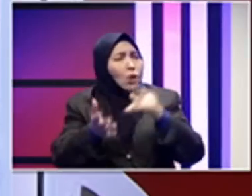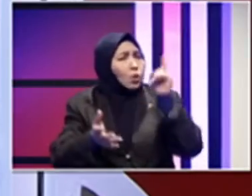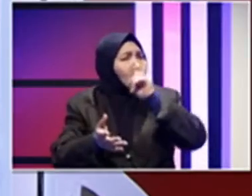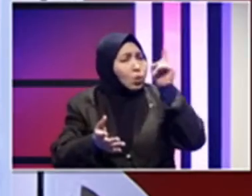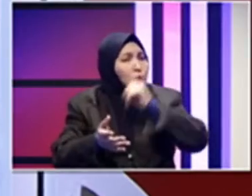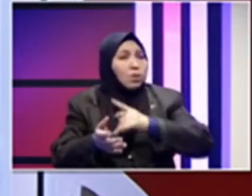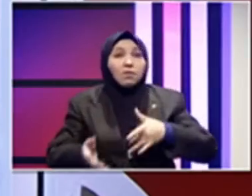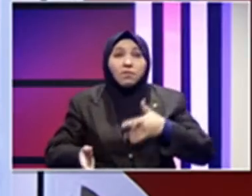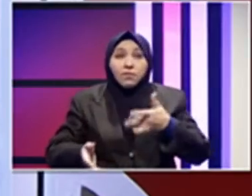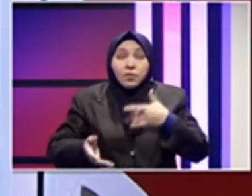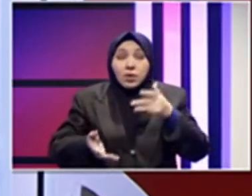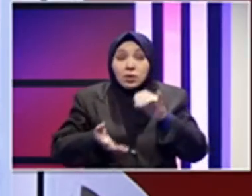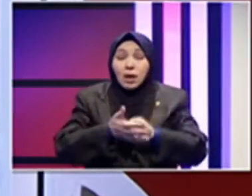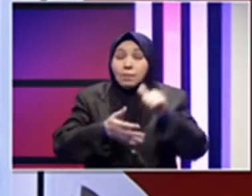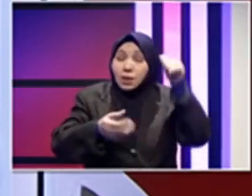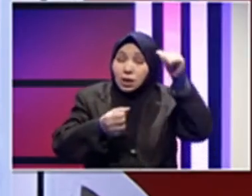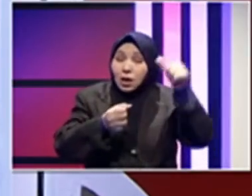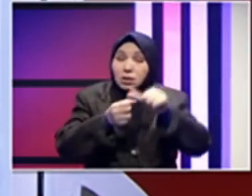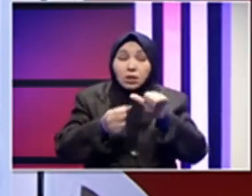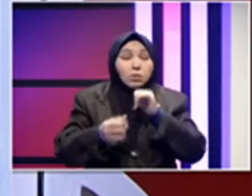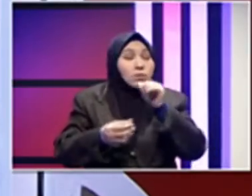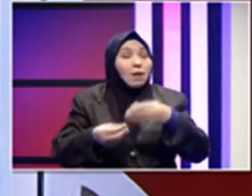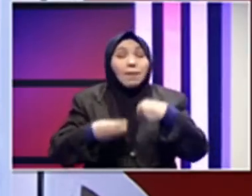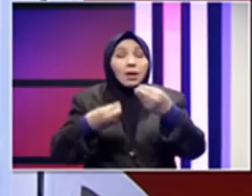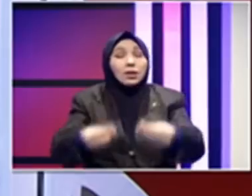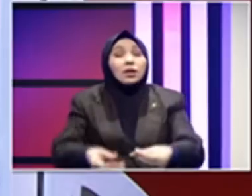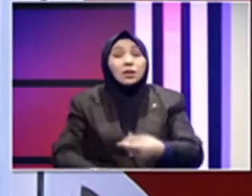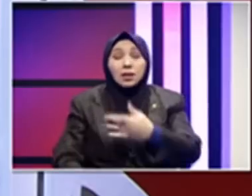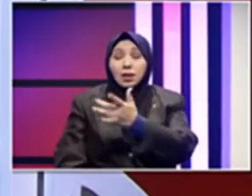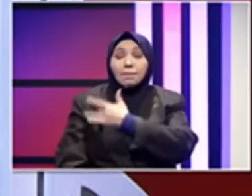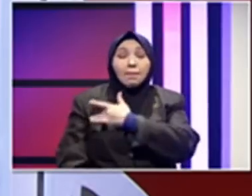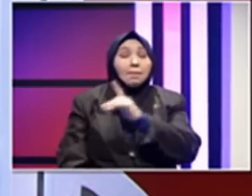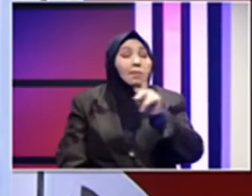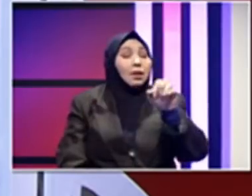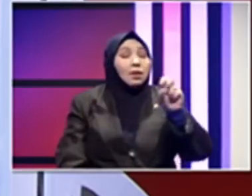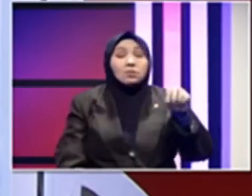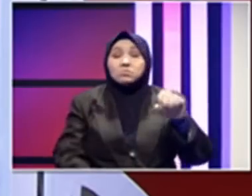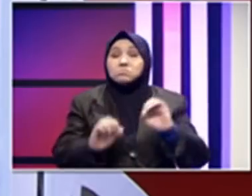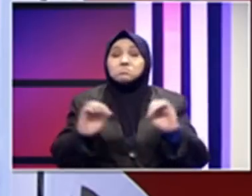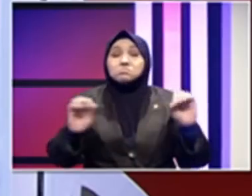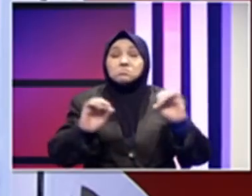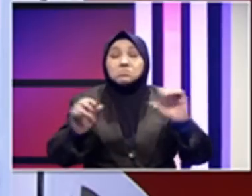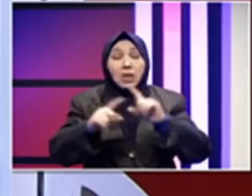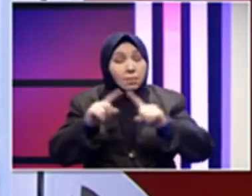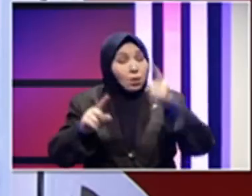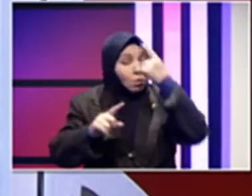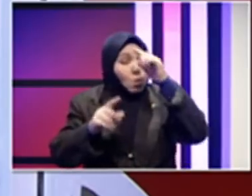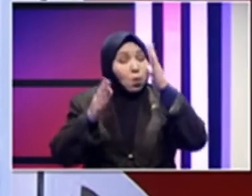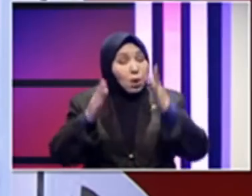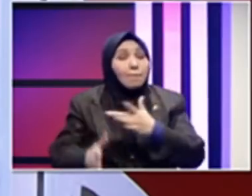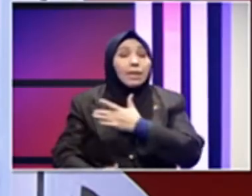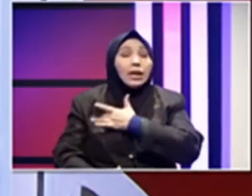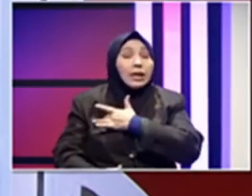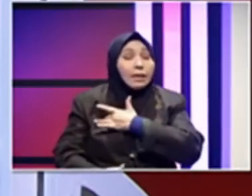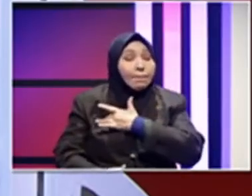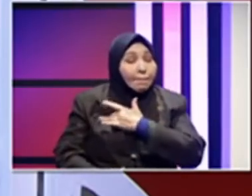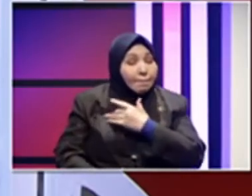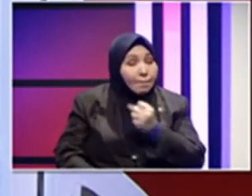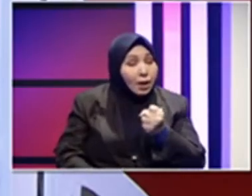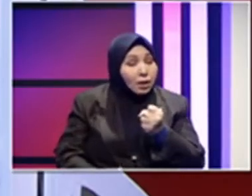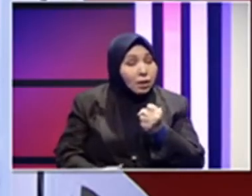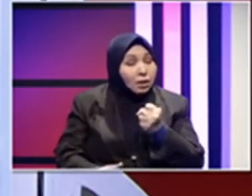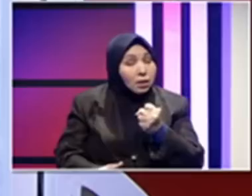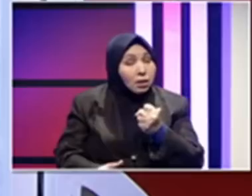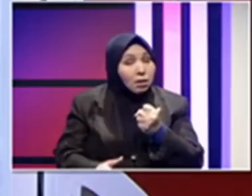Dia merasakan bahawa peringatan itu tak memberi kesan. Masya-Allah. Dia tak memberi kesan, ya. Tetapi bagi orang yang beriman, ya, dia